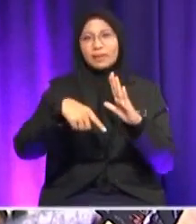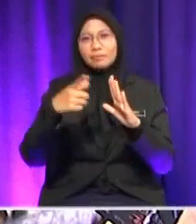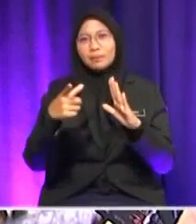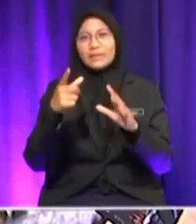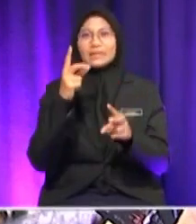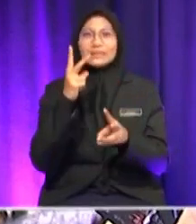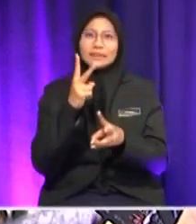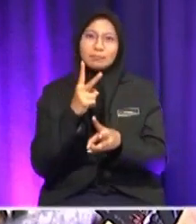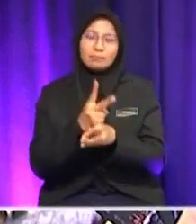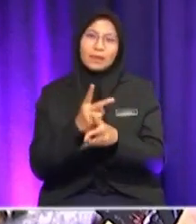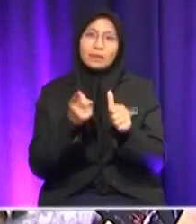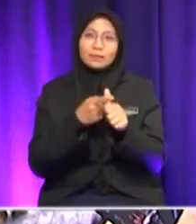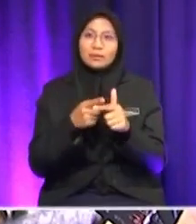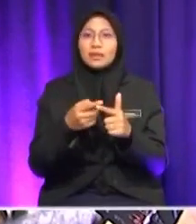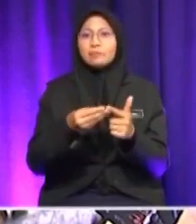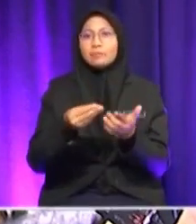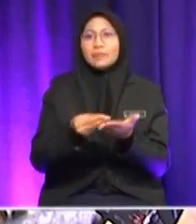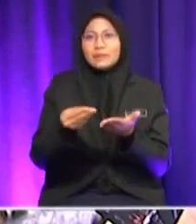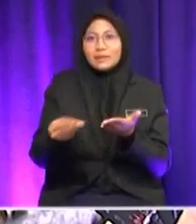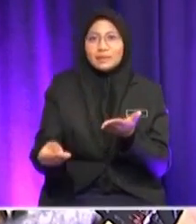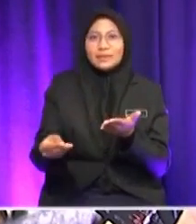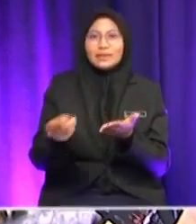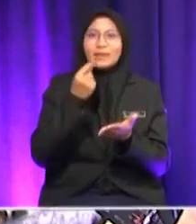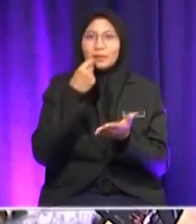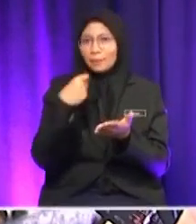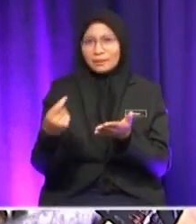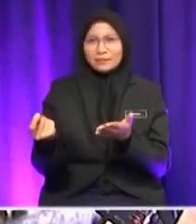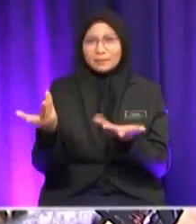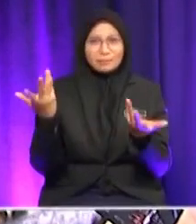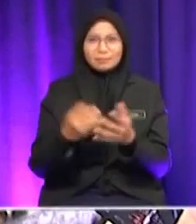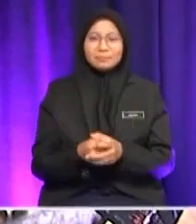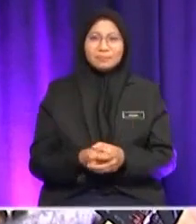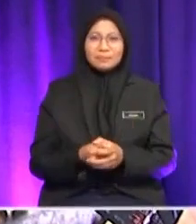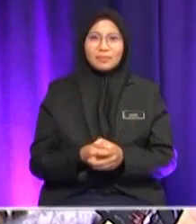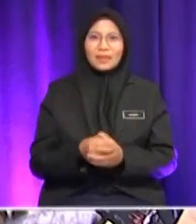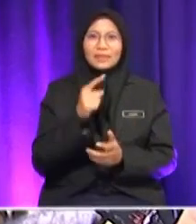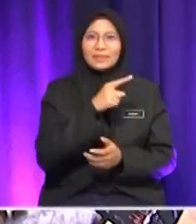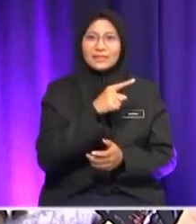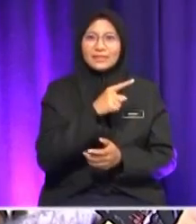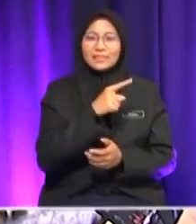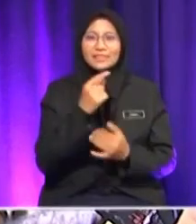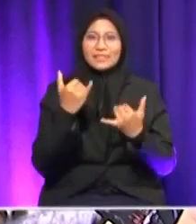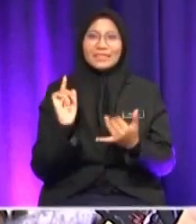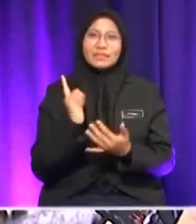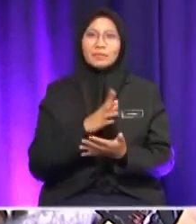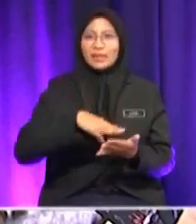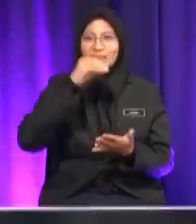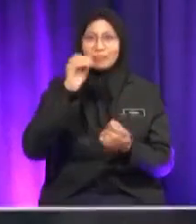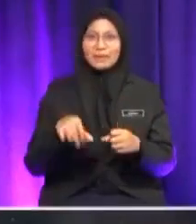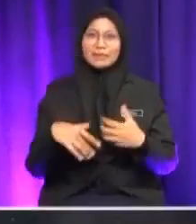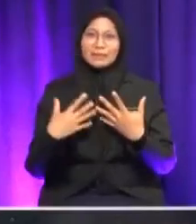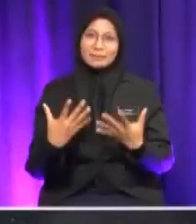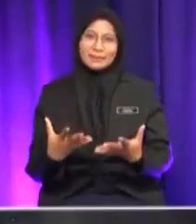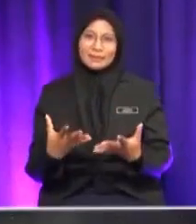atau dijadikan simpanan. Itu ada kaitan dengan pembelajaran kita sebentar saja lagi oleh Cikgu Somu. Cikgu, ini